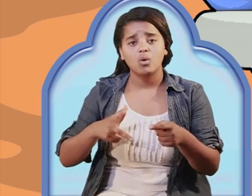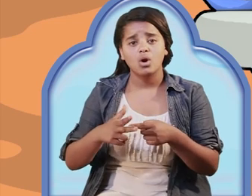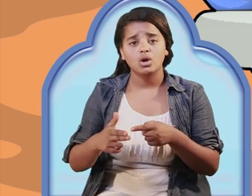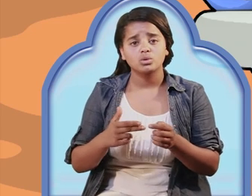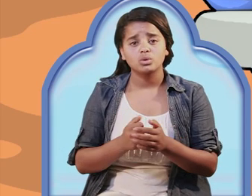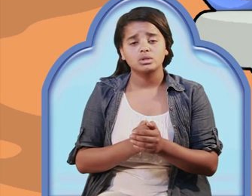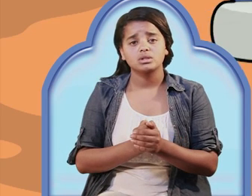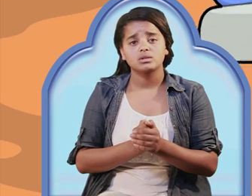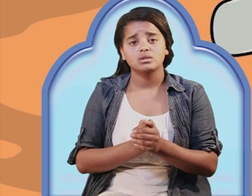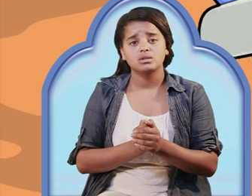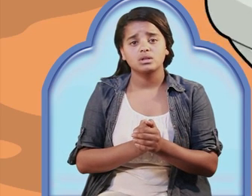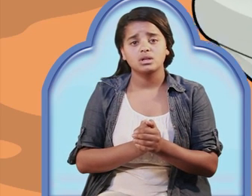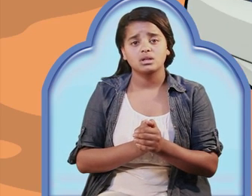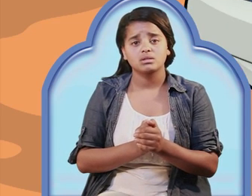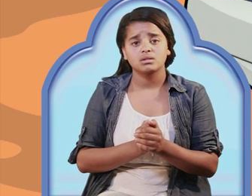يوميكينا قوارتوت